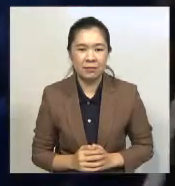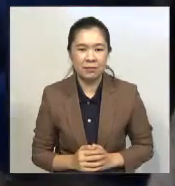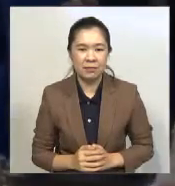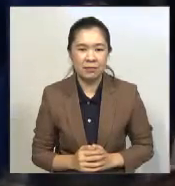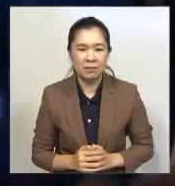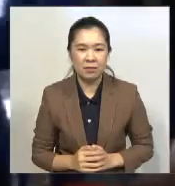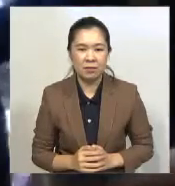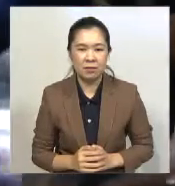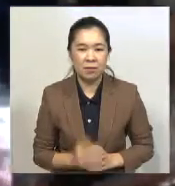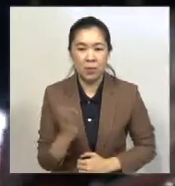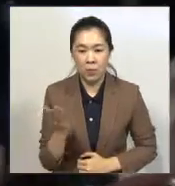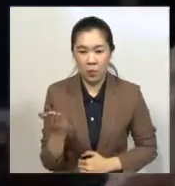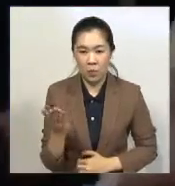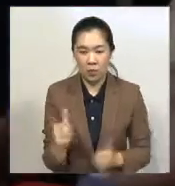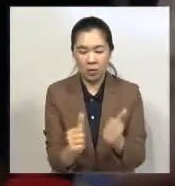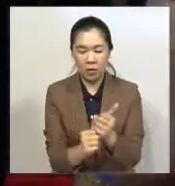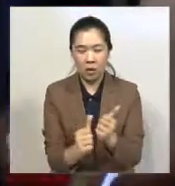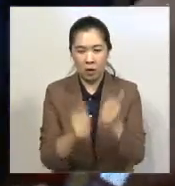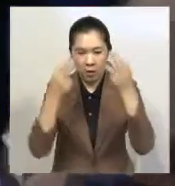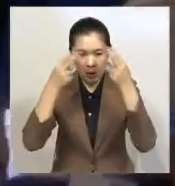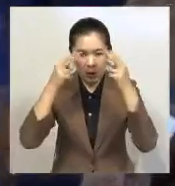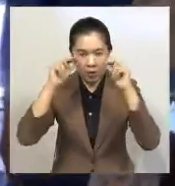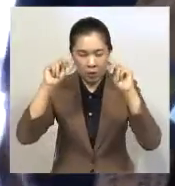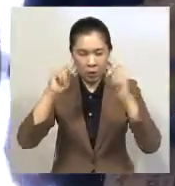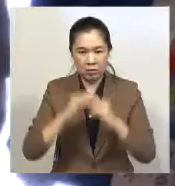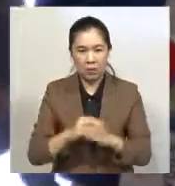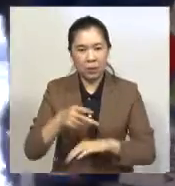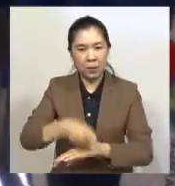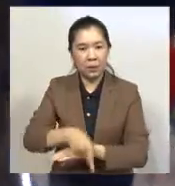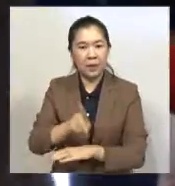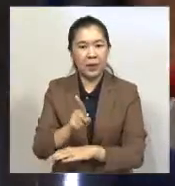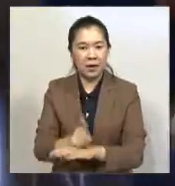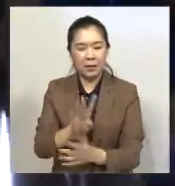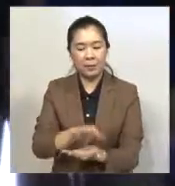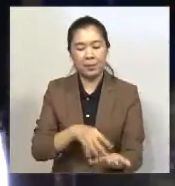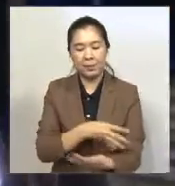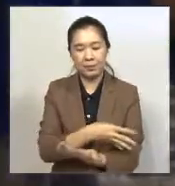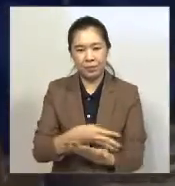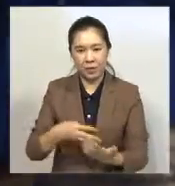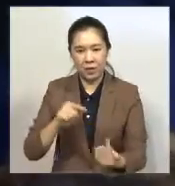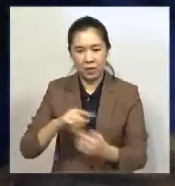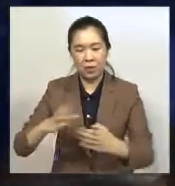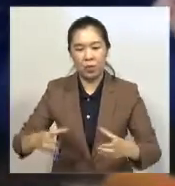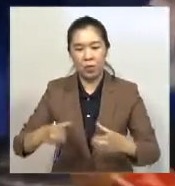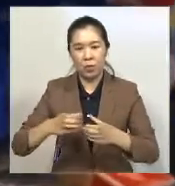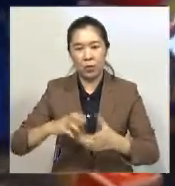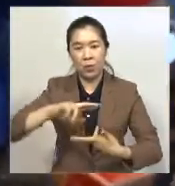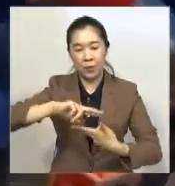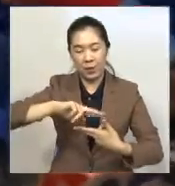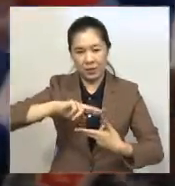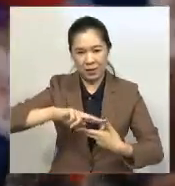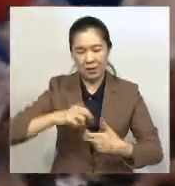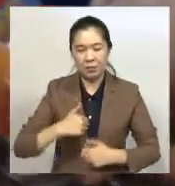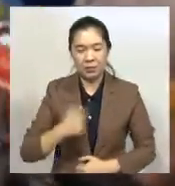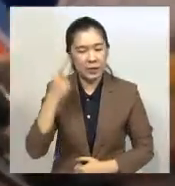ทางด้านของพลเอกประวิตรวงษ์สุวรรณรองนายกรัฐมนตรีในฐานะประธานยุทธศาสตร์พรรคพลังประชารัฐนะคะก็ปฏิเส